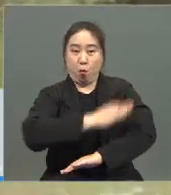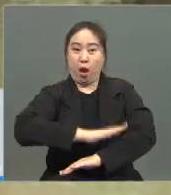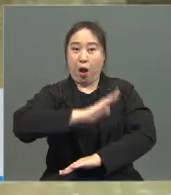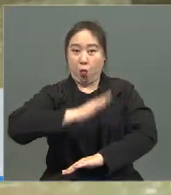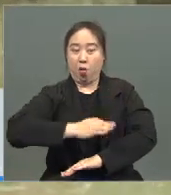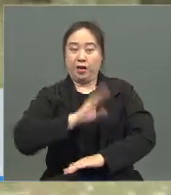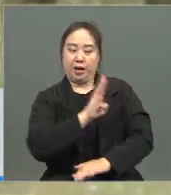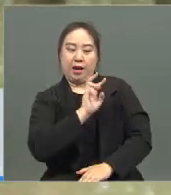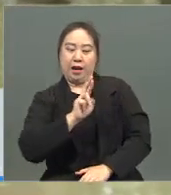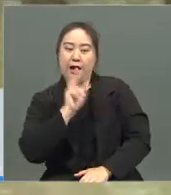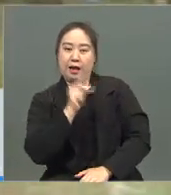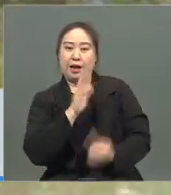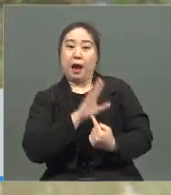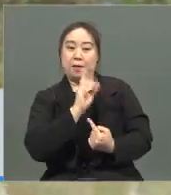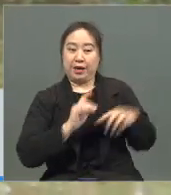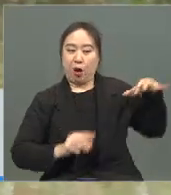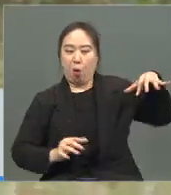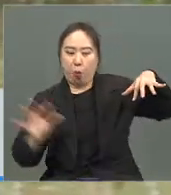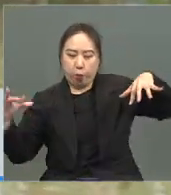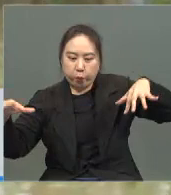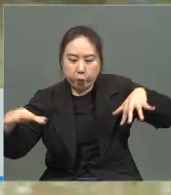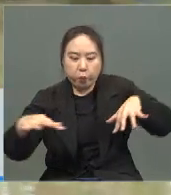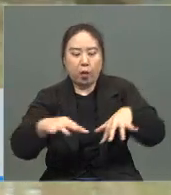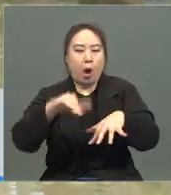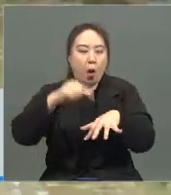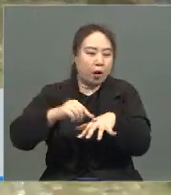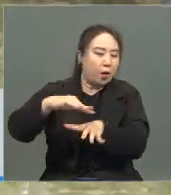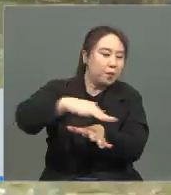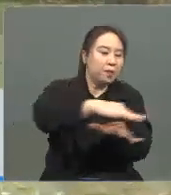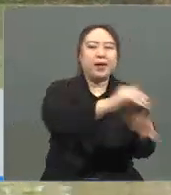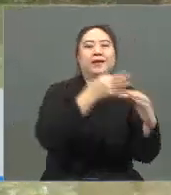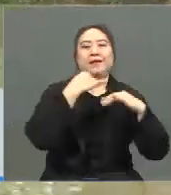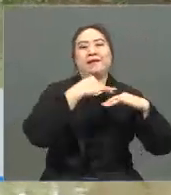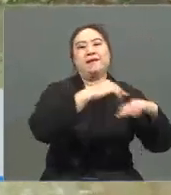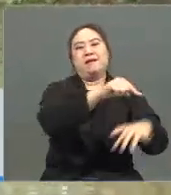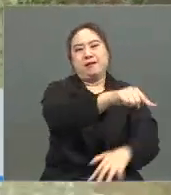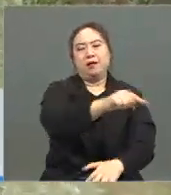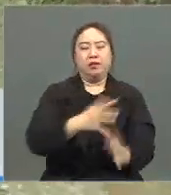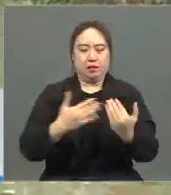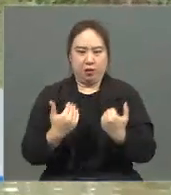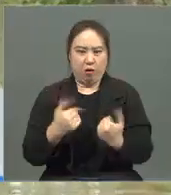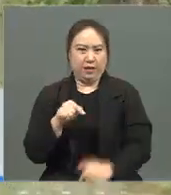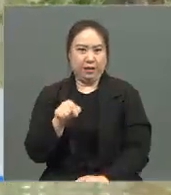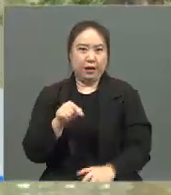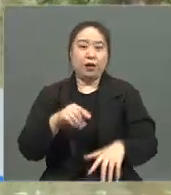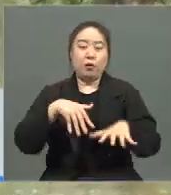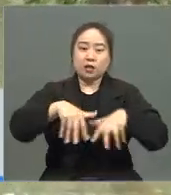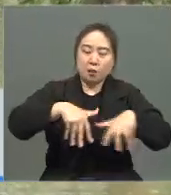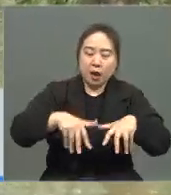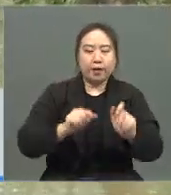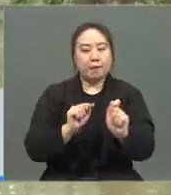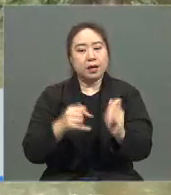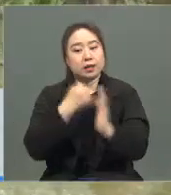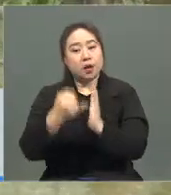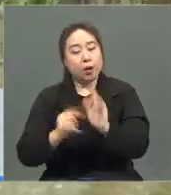มาจุดนี้ก่อนที่จะไหลออกสู่ทะเลอันดามันค่ะแต่ว่าการเข้าให้ความช่วยเหลือนะคะทางชาวบ้านเองหรือว่าทางอำเภอทางจังหวัดเ